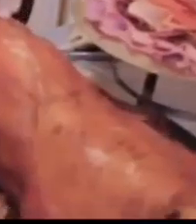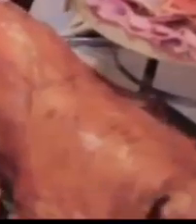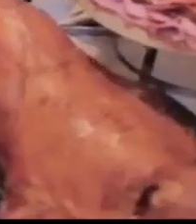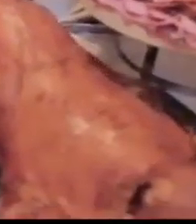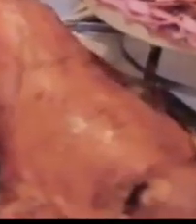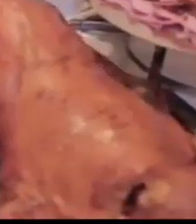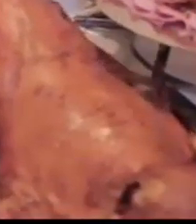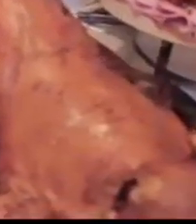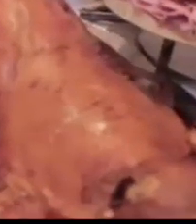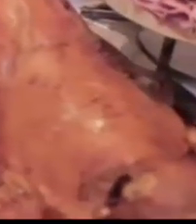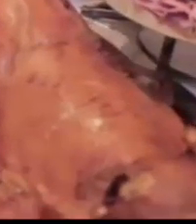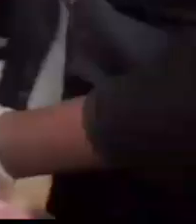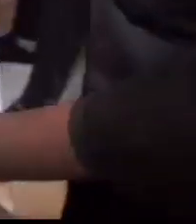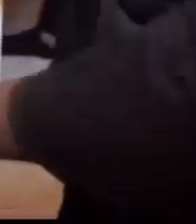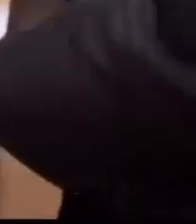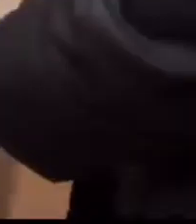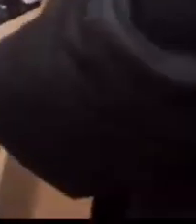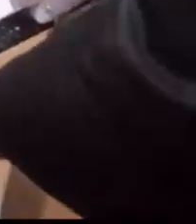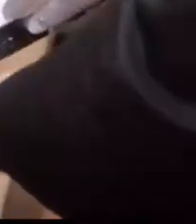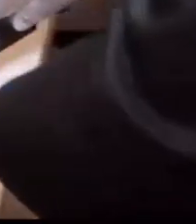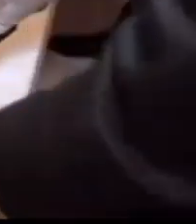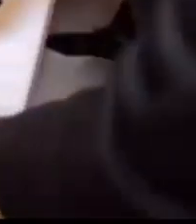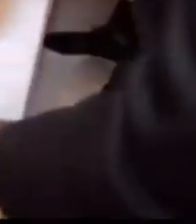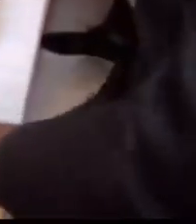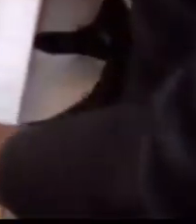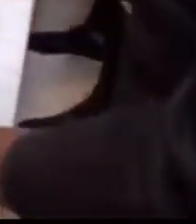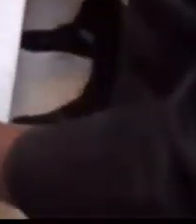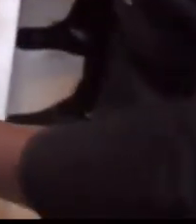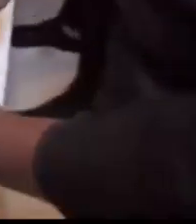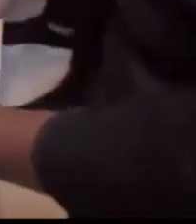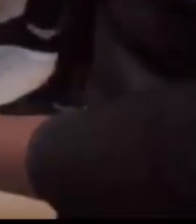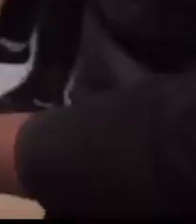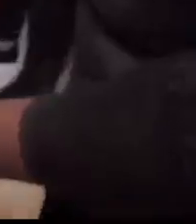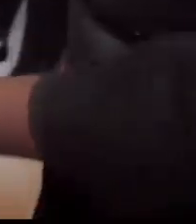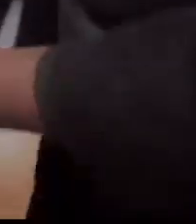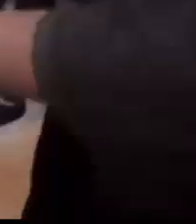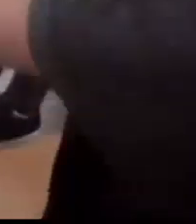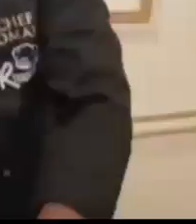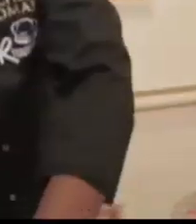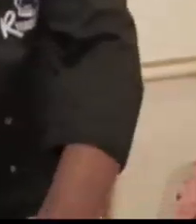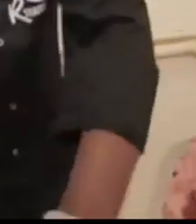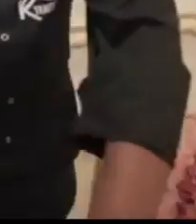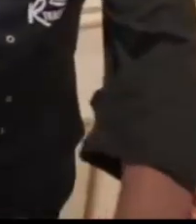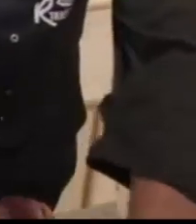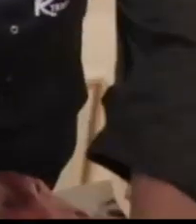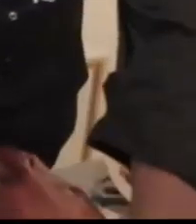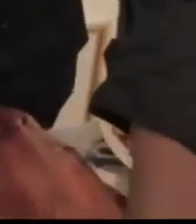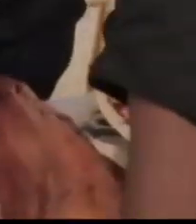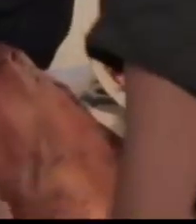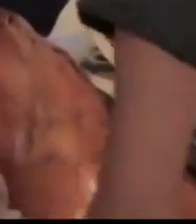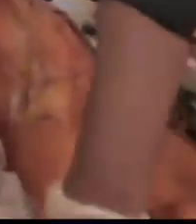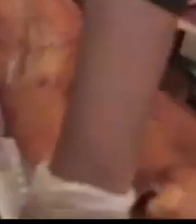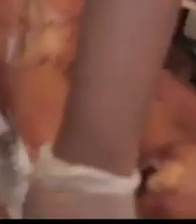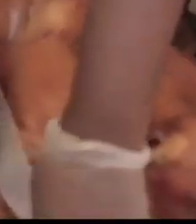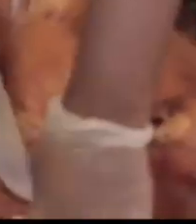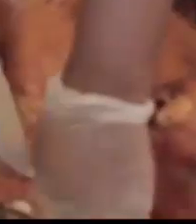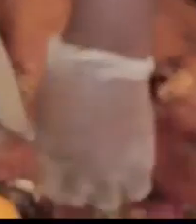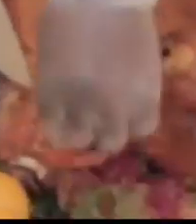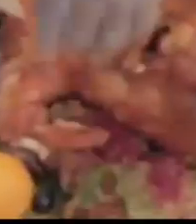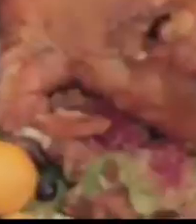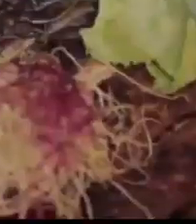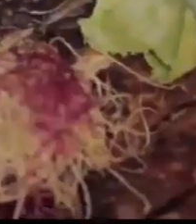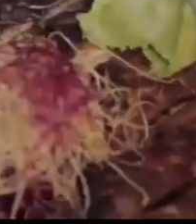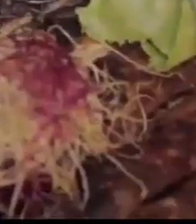goût, quelle perfection, quelle propreté. La dégustation est au rendez-vous grâce à Roms